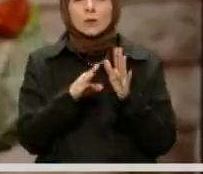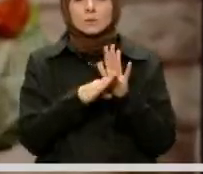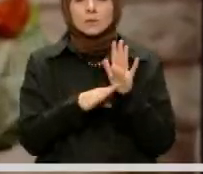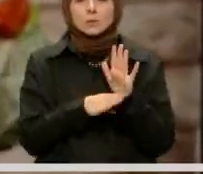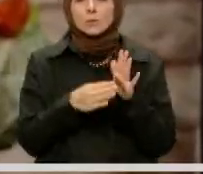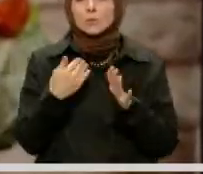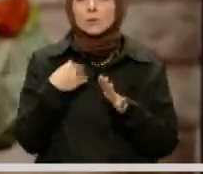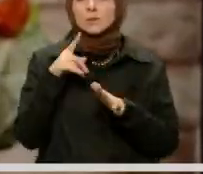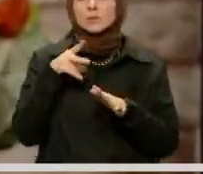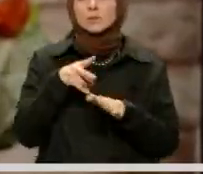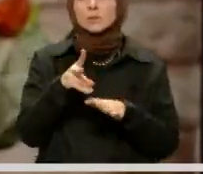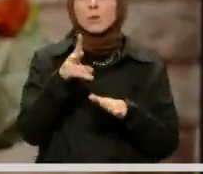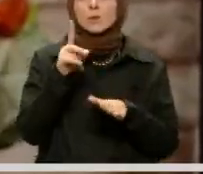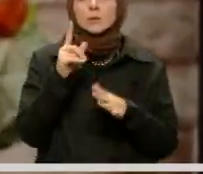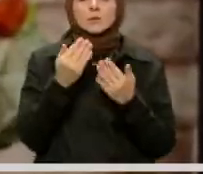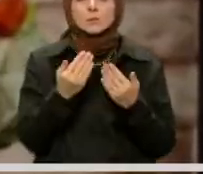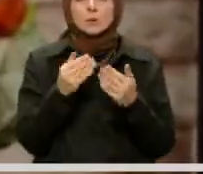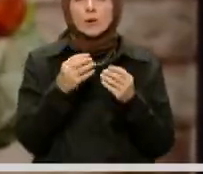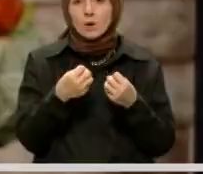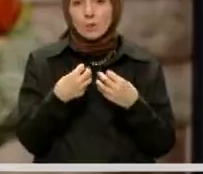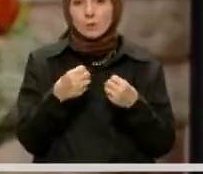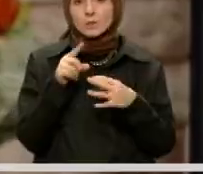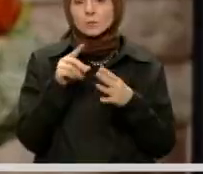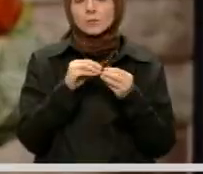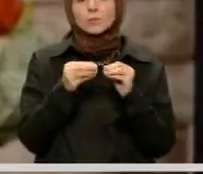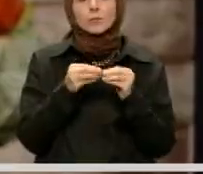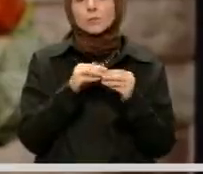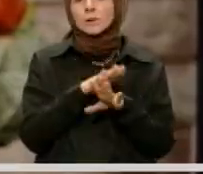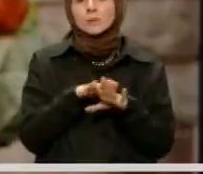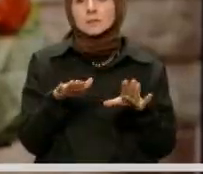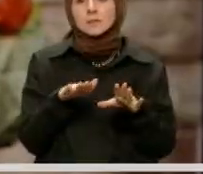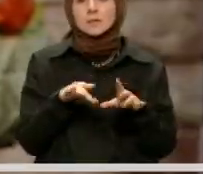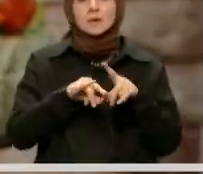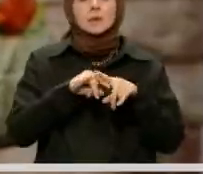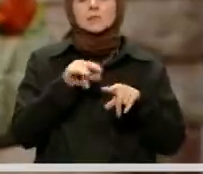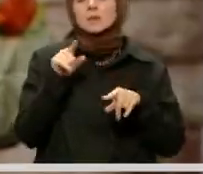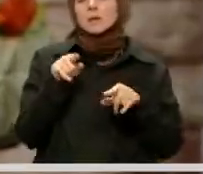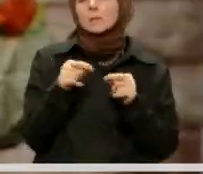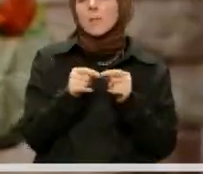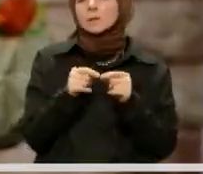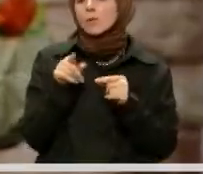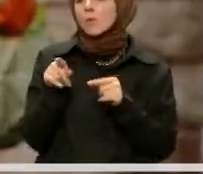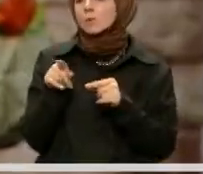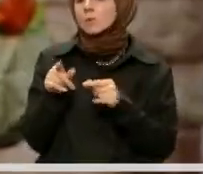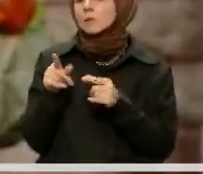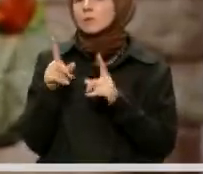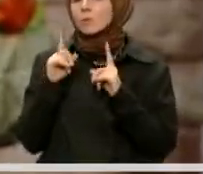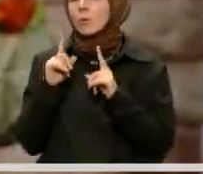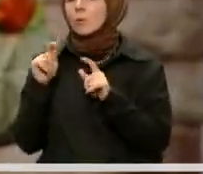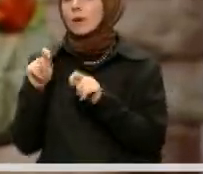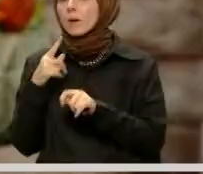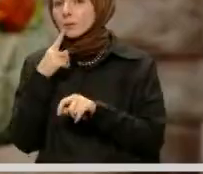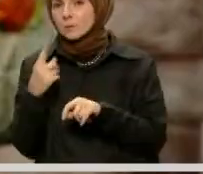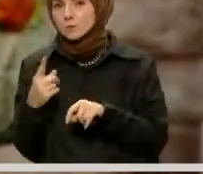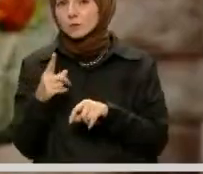bir yol, yöntem, bir dua öğret de bu sıkıntım gitsin. Hasan-ı Basri ona da tövbe istiğfar et demiş, onu da göndermiş. Bir başka